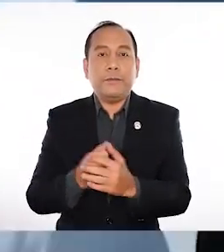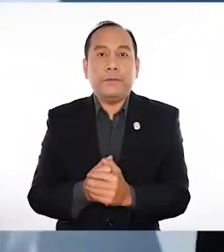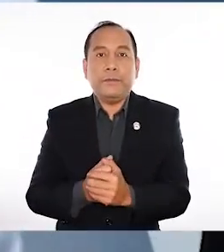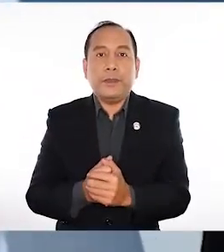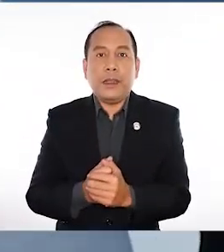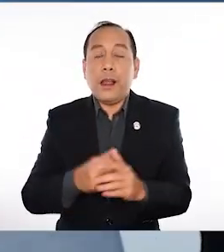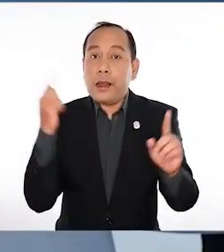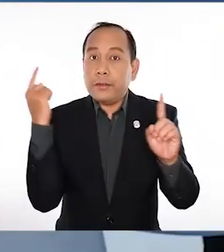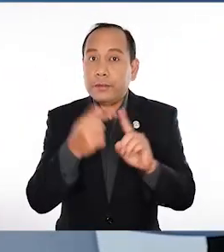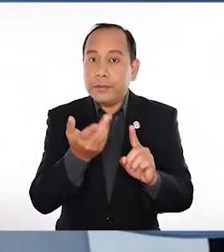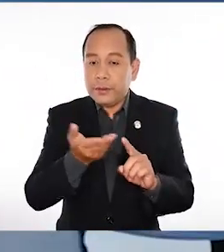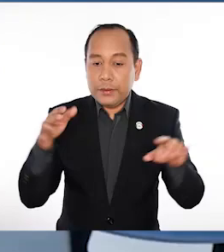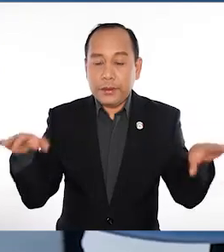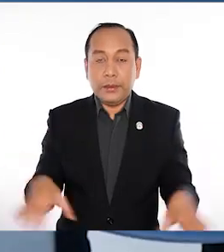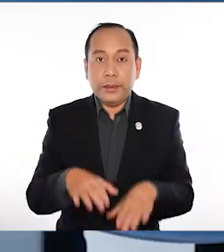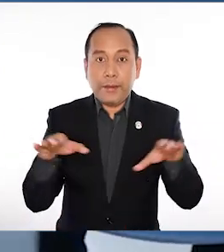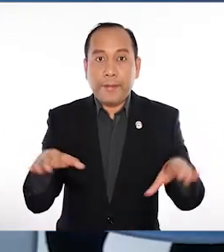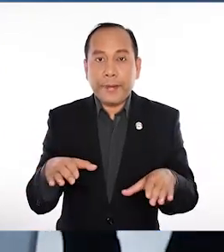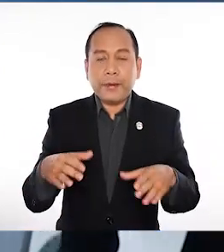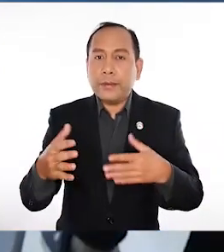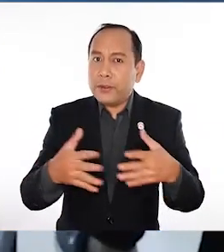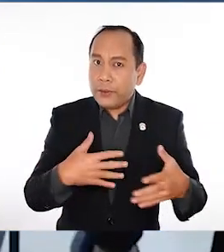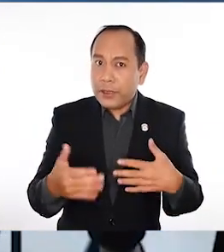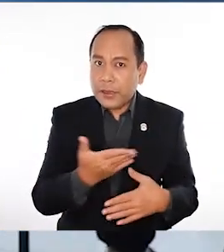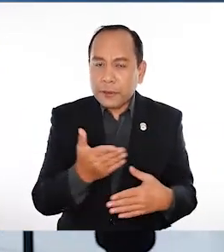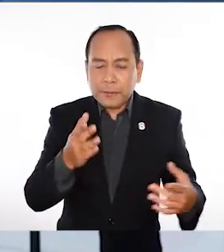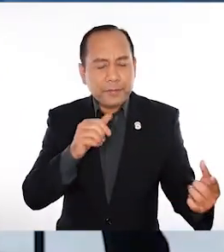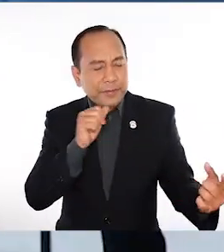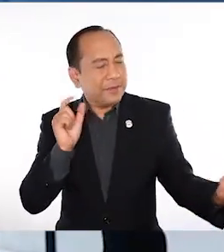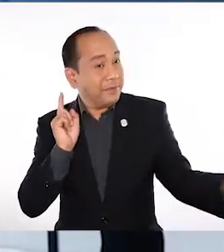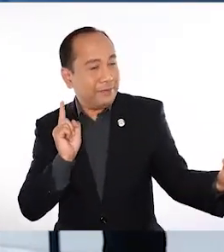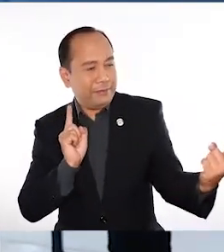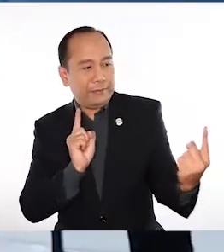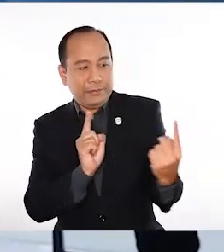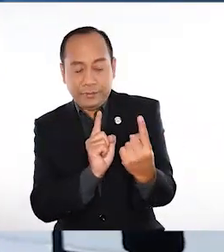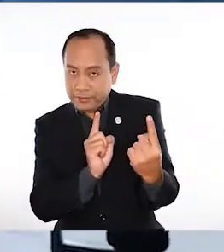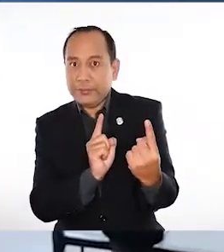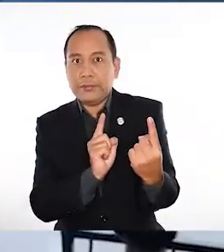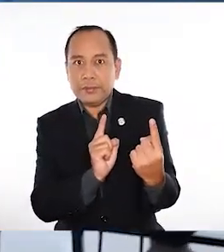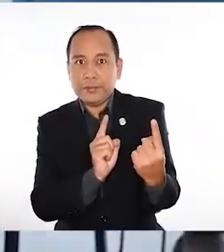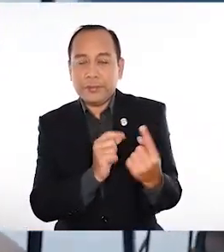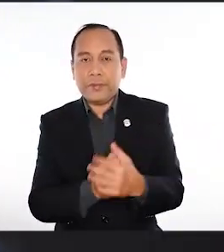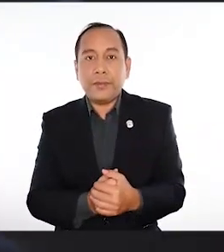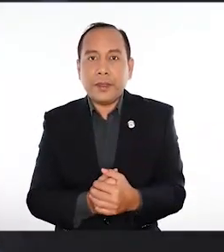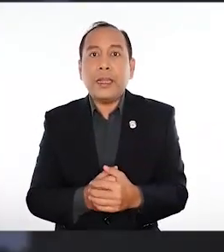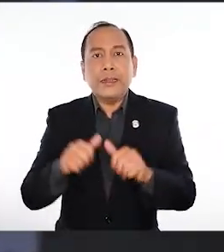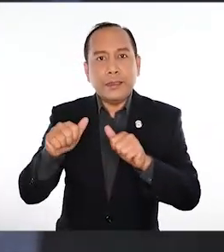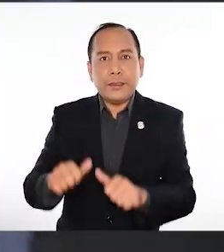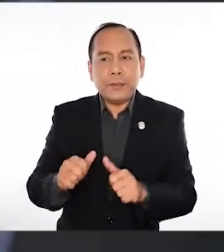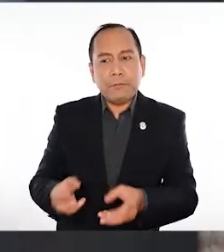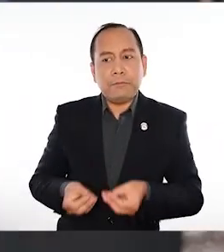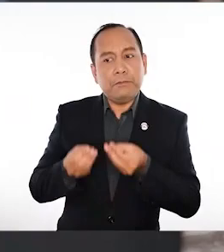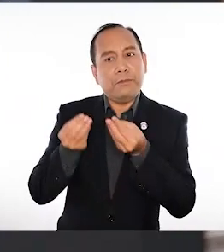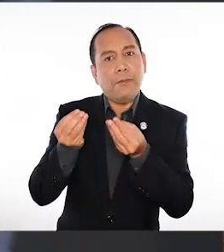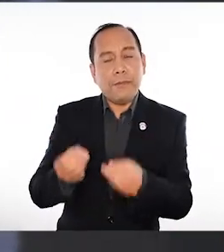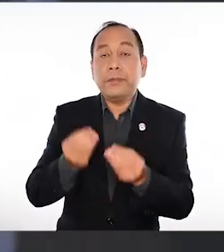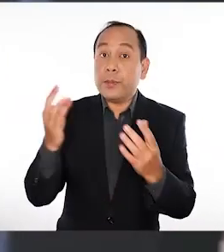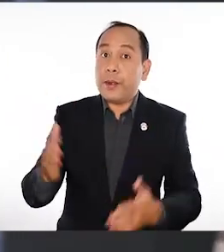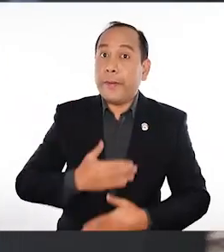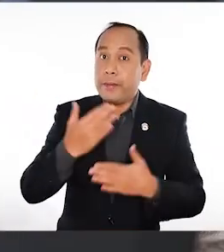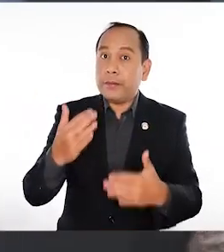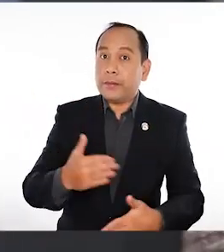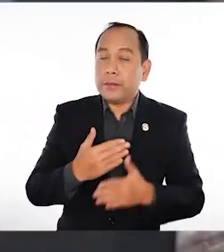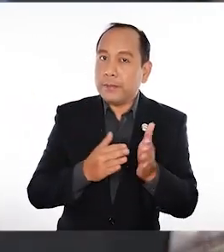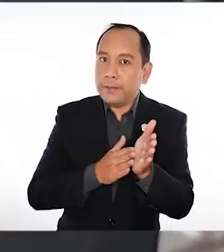Layunin ng aktibidad na ito na kahit hindi magkita ng pisikal ang isa't isa ay makapagbigay pa rin ng kasiyahan